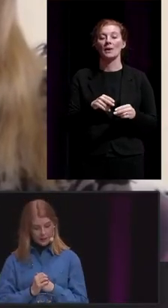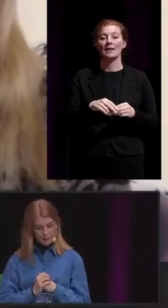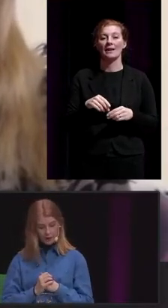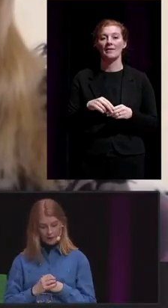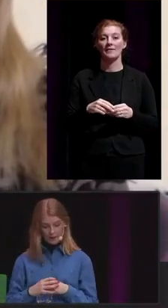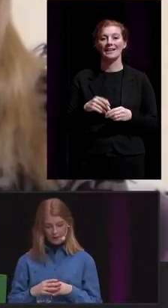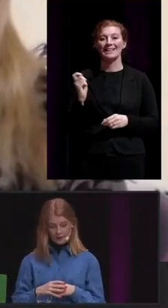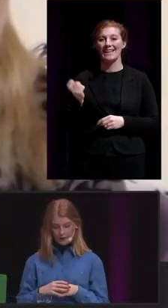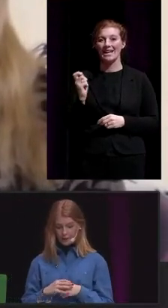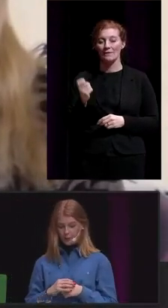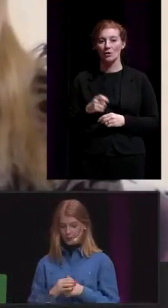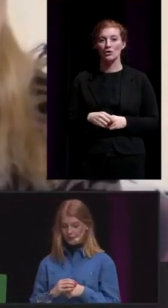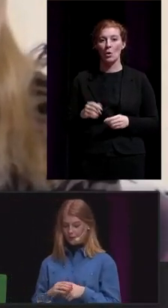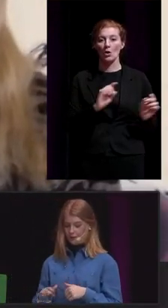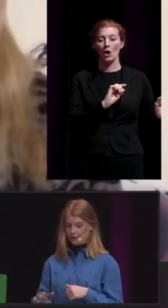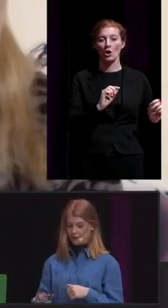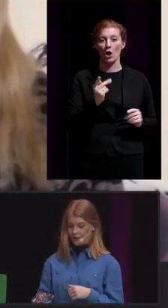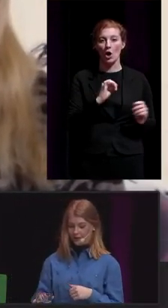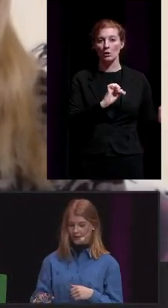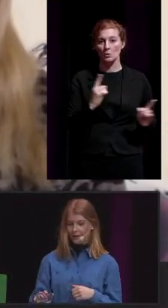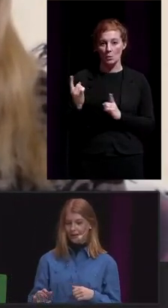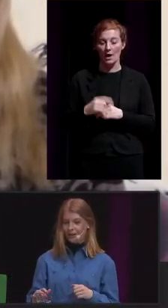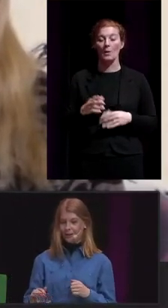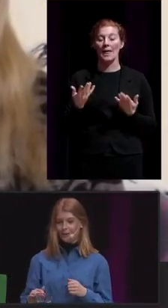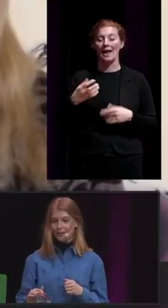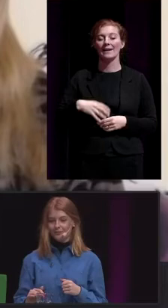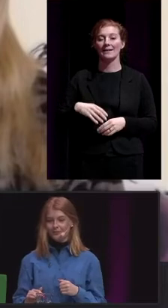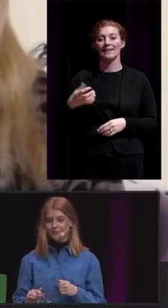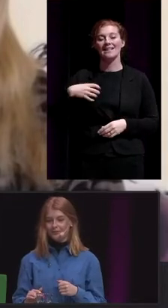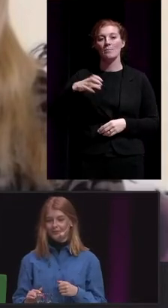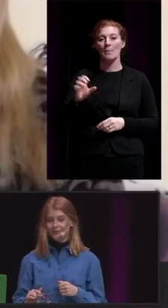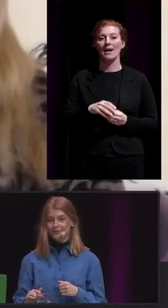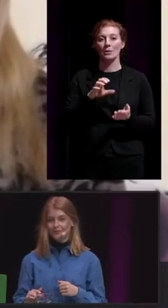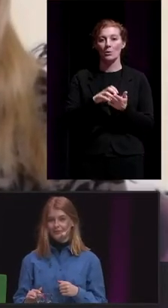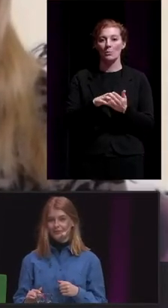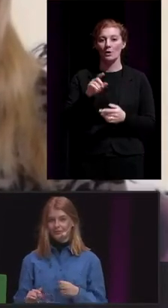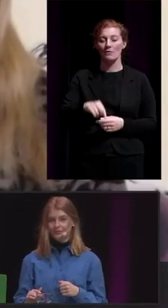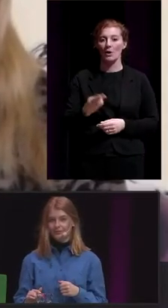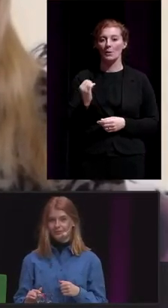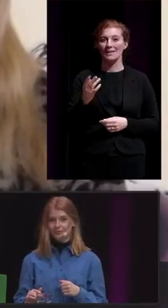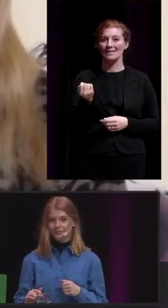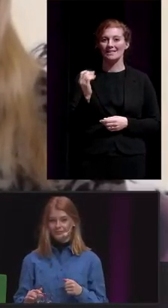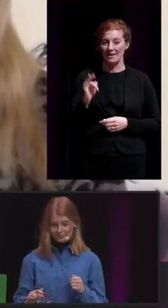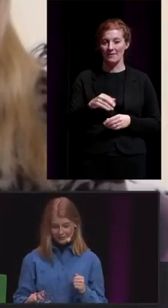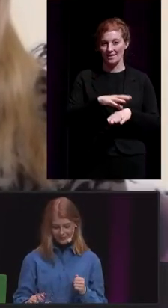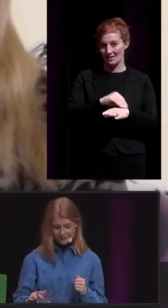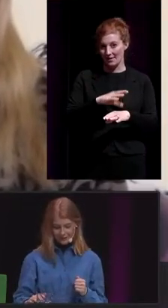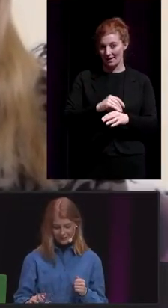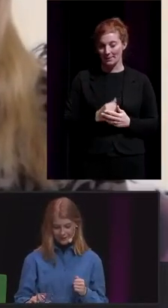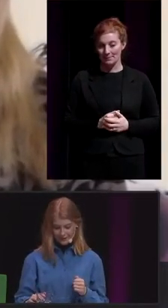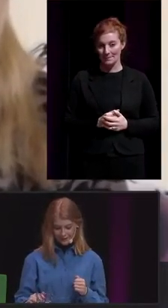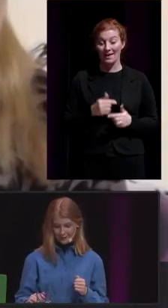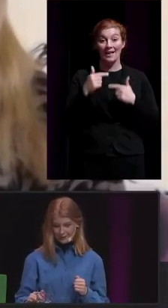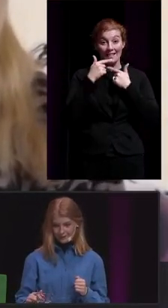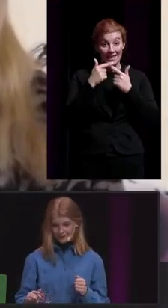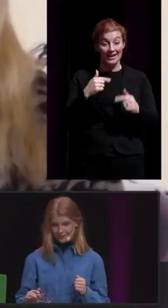diplomerade barnrättskommuner för UNICEF Sverige. Välkomna! Tack så mycket! Och jag är Anna